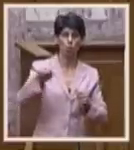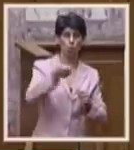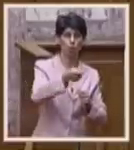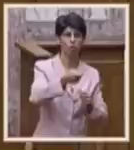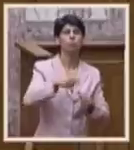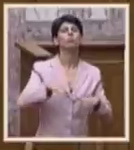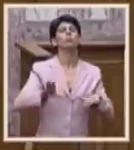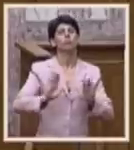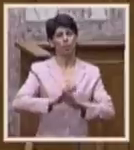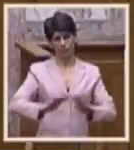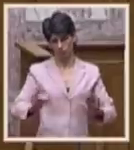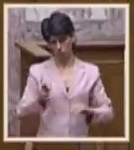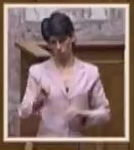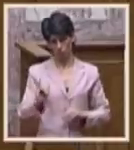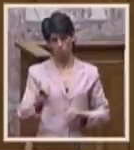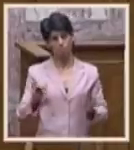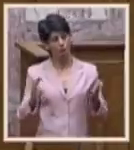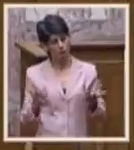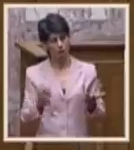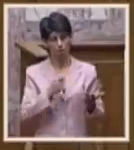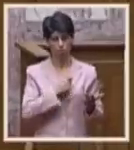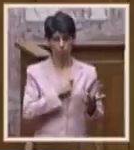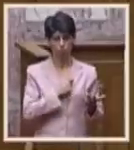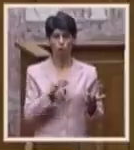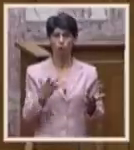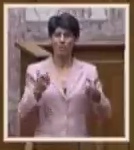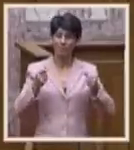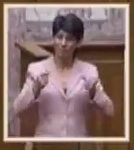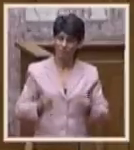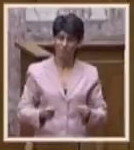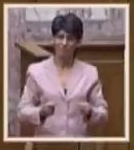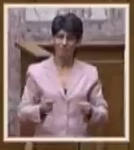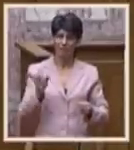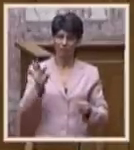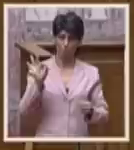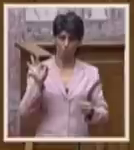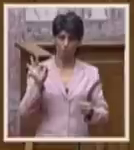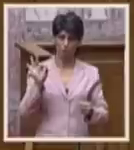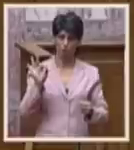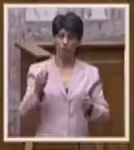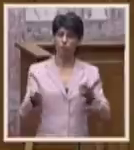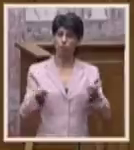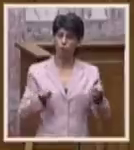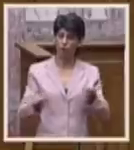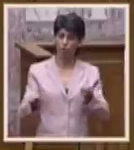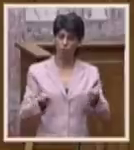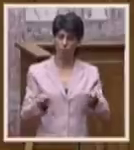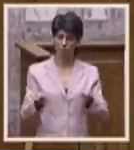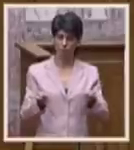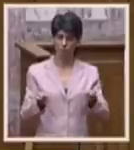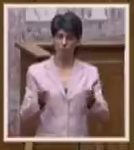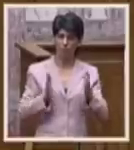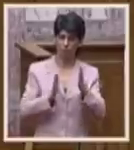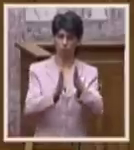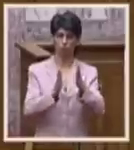έχει τελειώσει. Όμως θεωρώ ότι η βασική επιλογή της οργανωμένης αντιμετώπισης